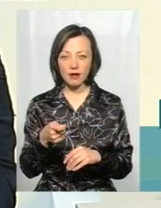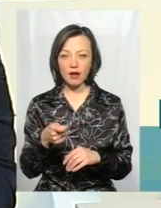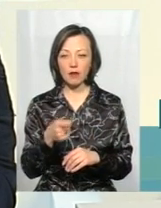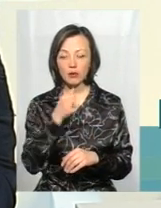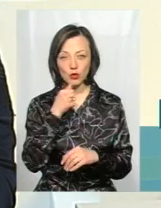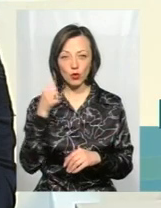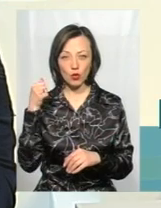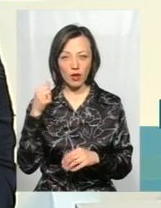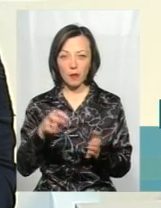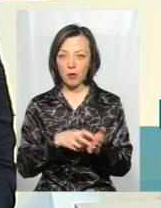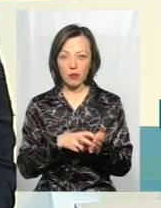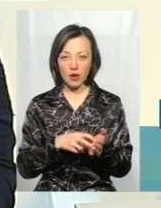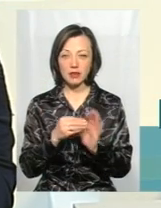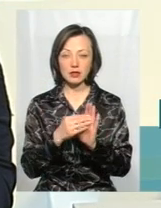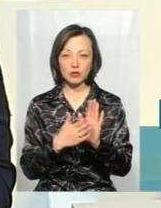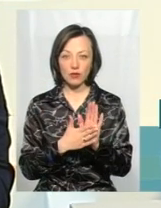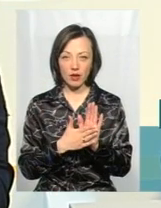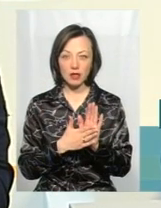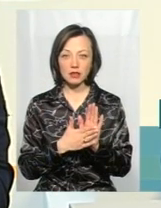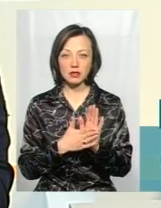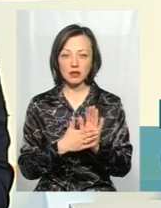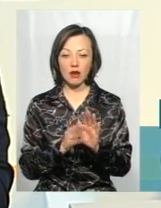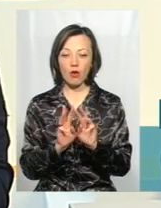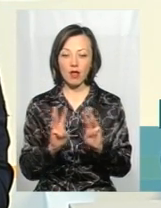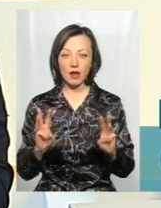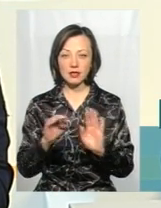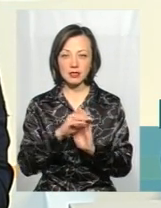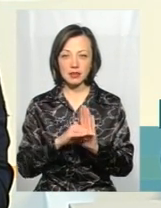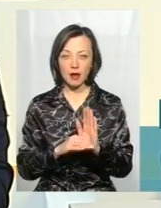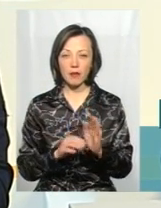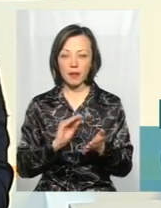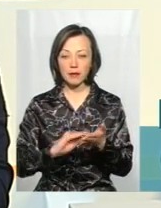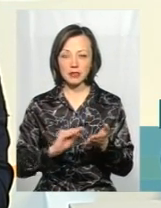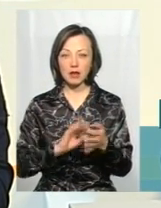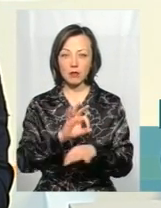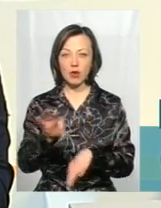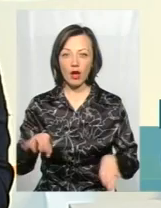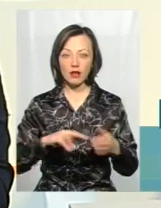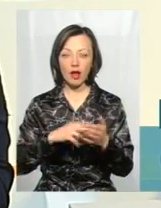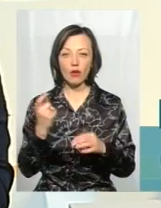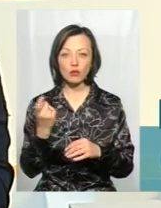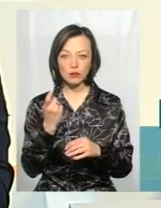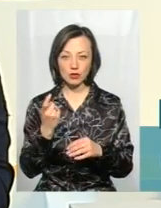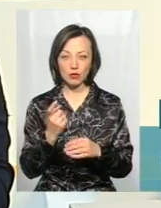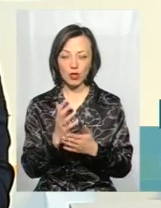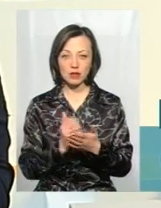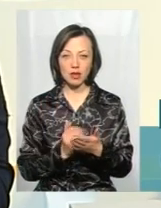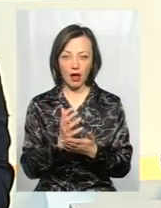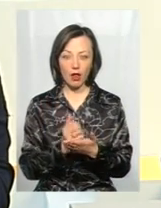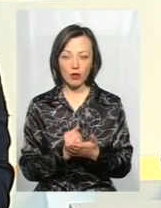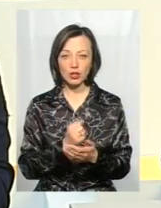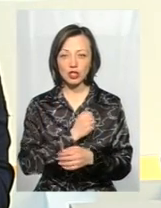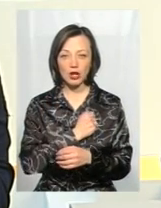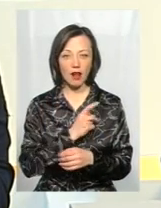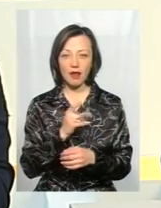минулого року не побоялися, зареєструвалися в онлайн-системі і написали проєкт якраз економічний, по економічному потенціалу. На жаль,